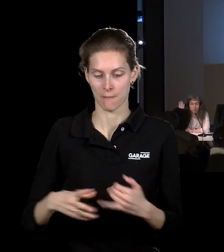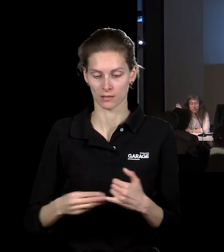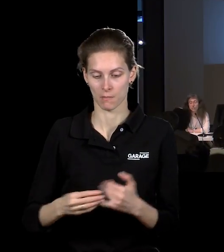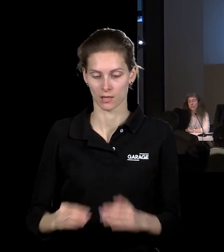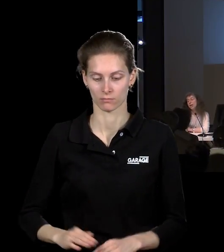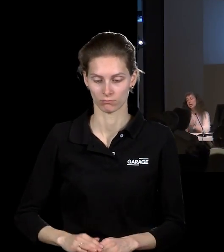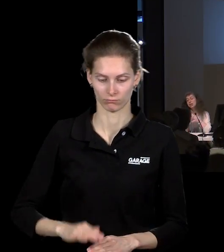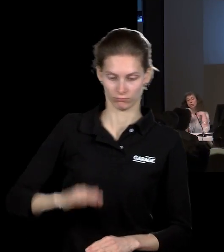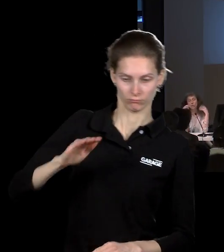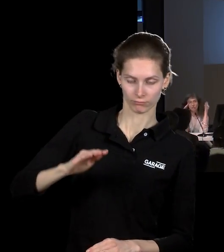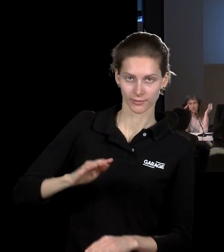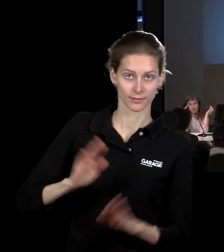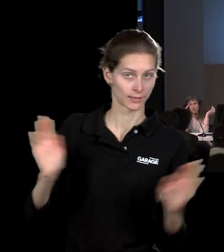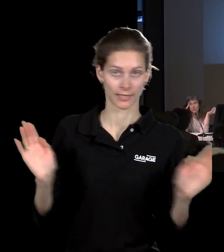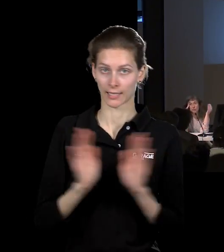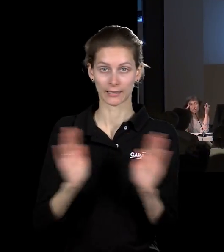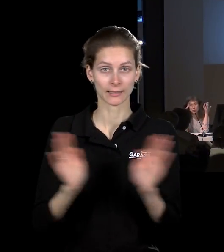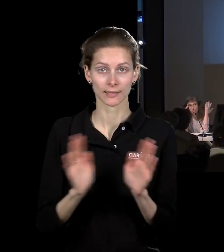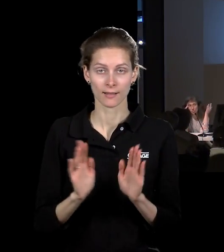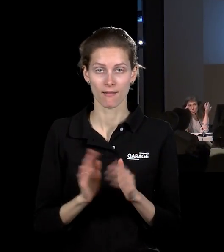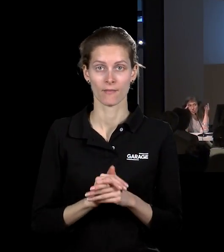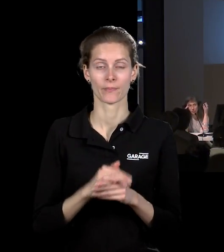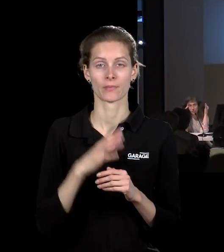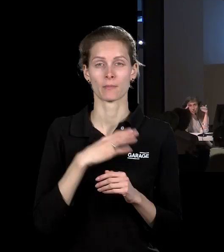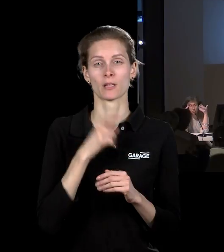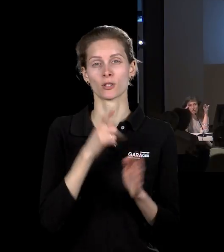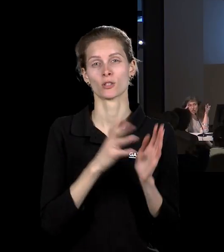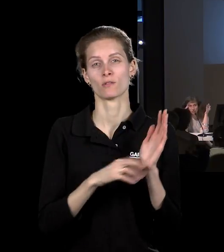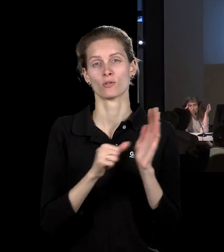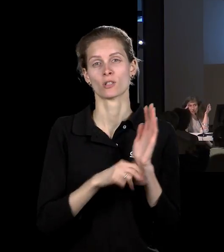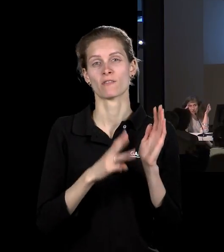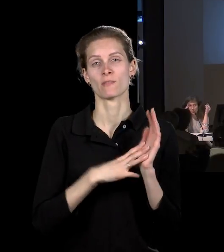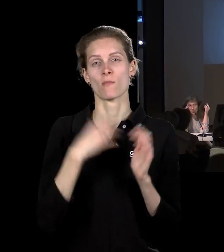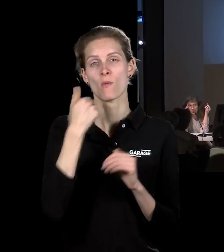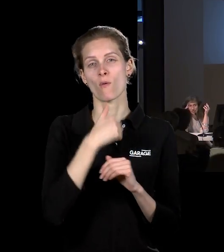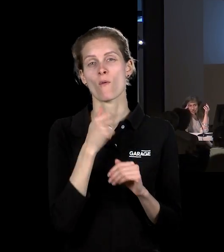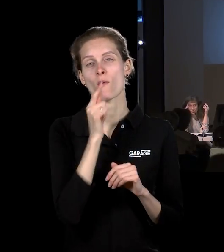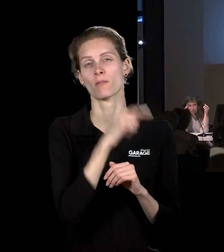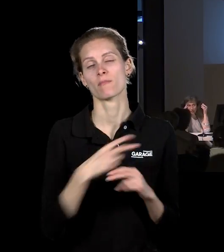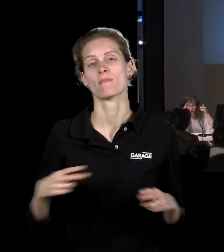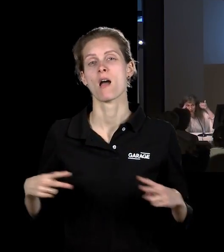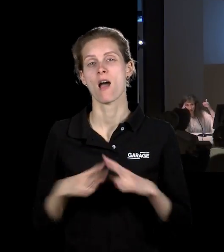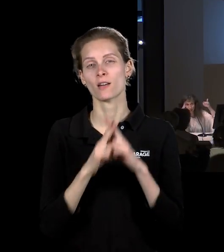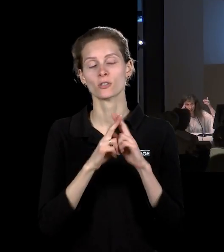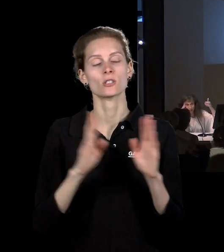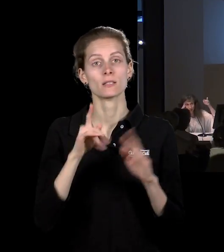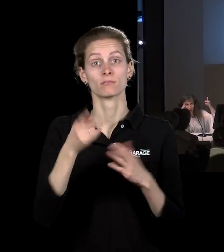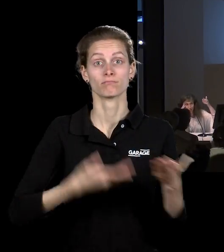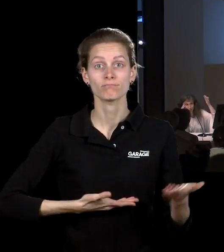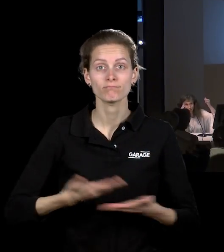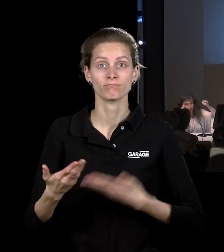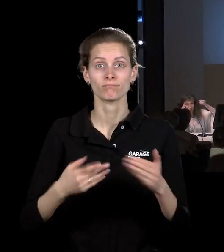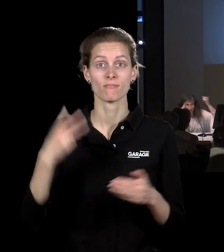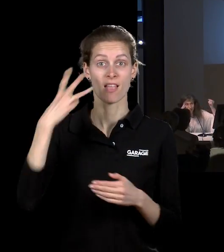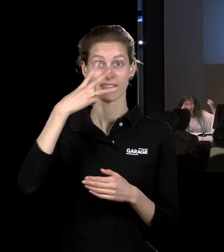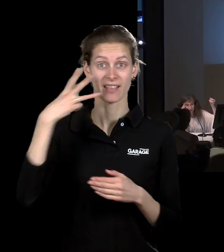да, вот в духе слогана 68-го года парижского «Под мостовыми пляж». Это не это ты поднимаешься на третий этаж,